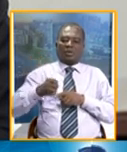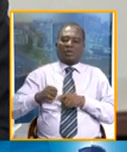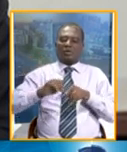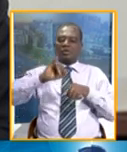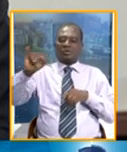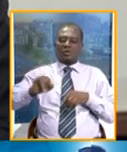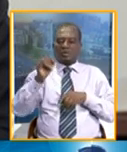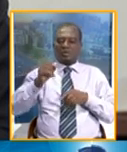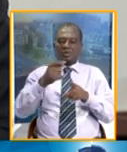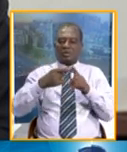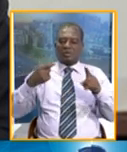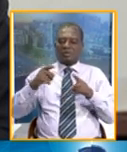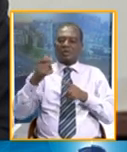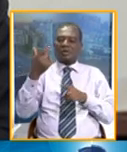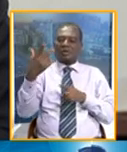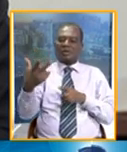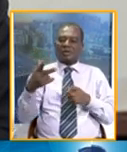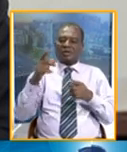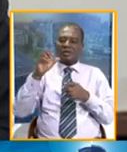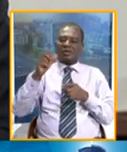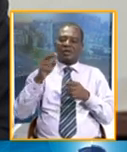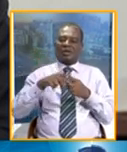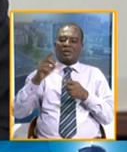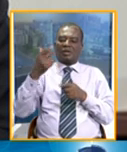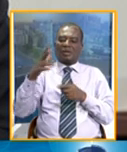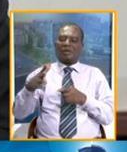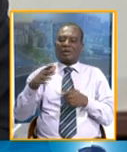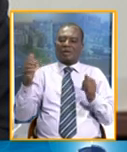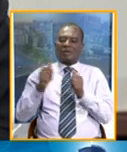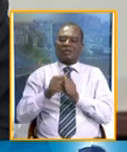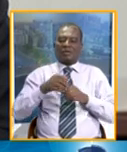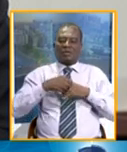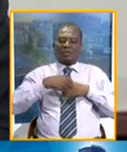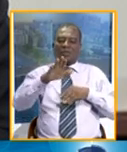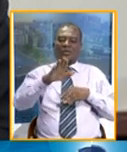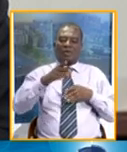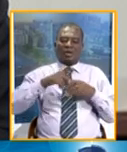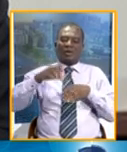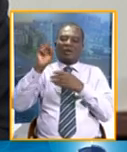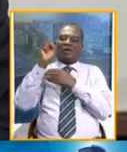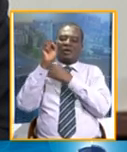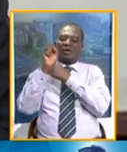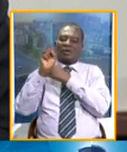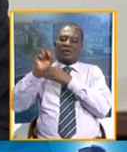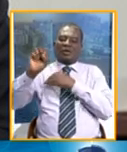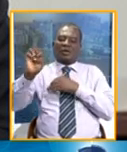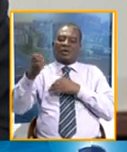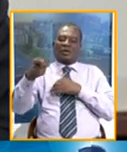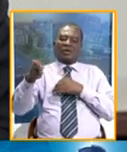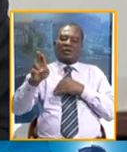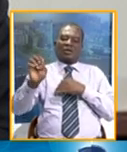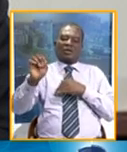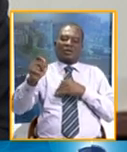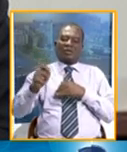10h à 13h, levée de corps à Ivossep, suivi du transfert à Séguéla. Vendredi 19 mars